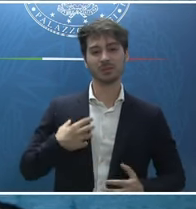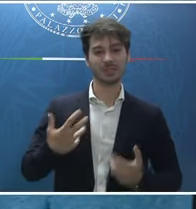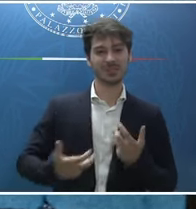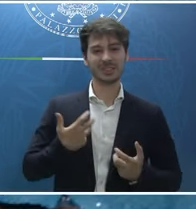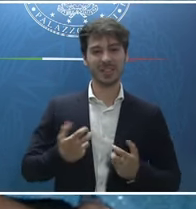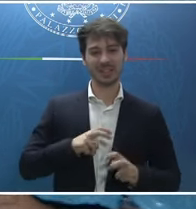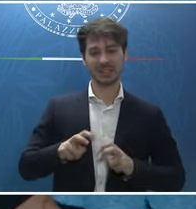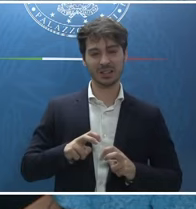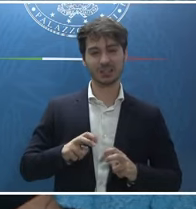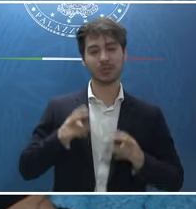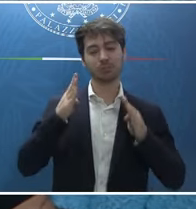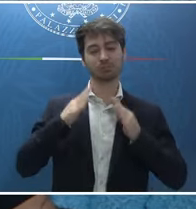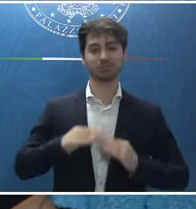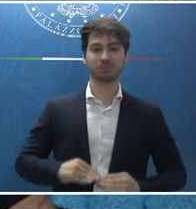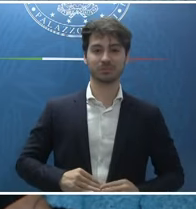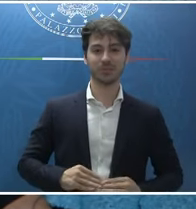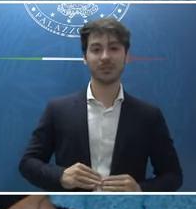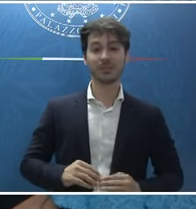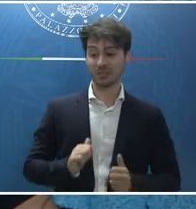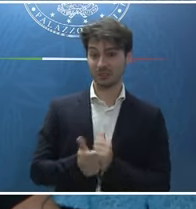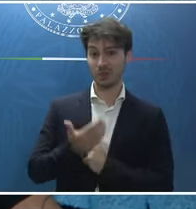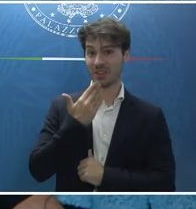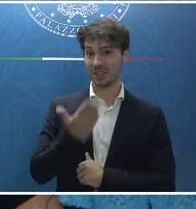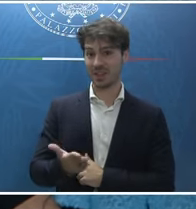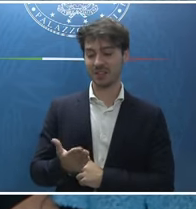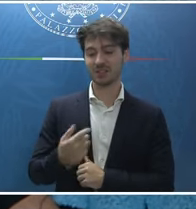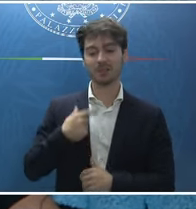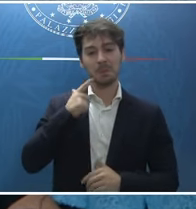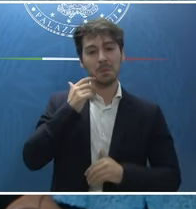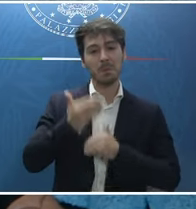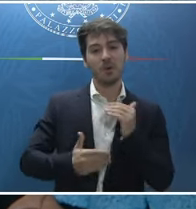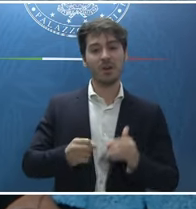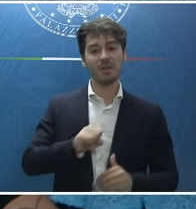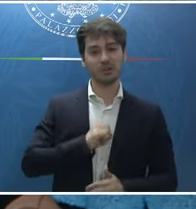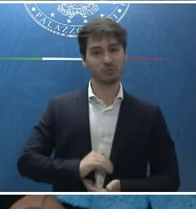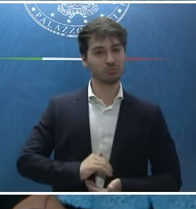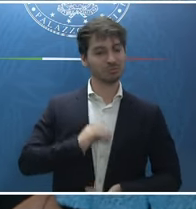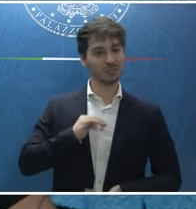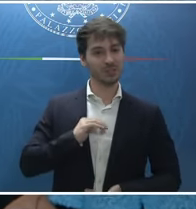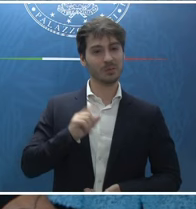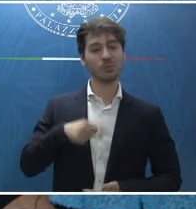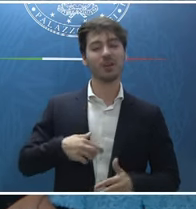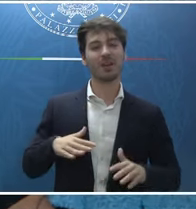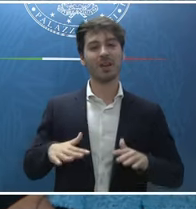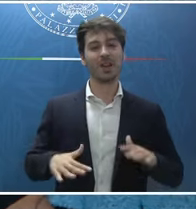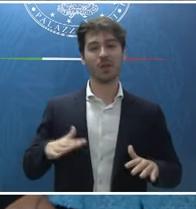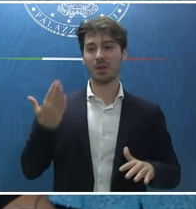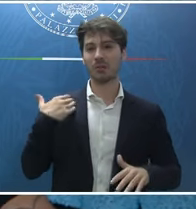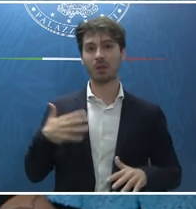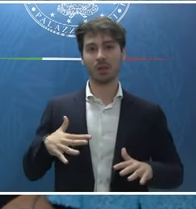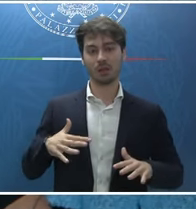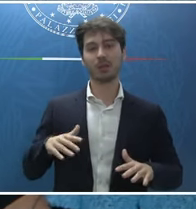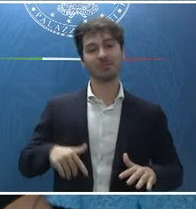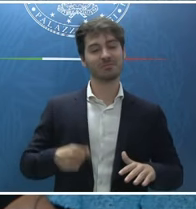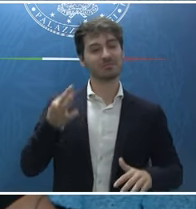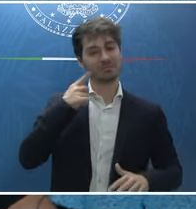energia ed emozioni. Attraverso lo sport ho migliorato la fiducia in me stesso e ho trovato un equilibrio che pensavo perduto.